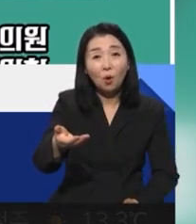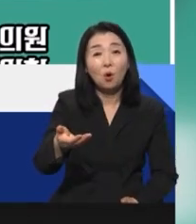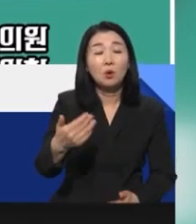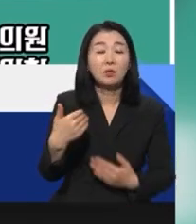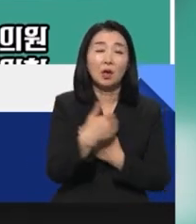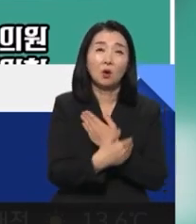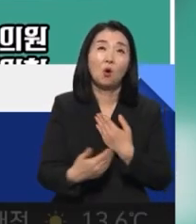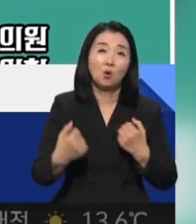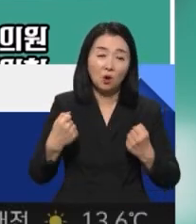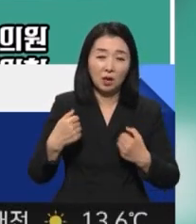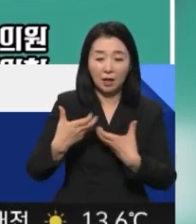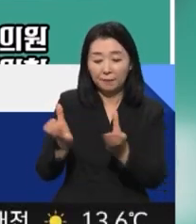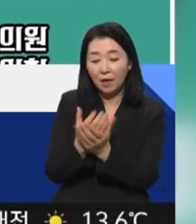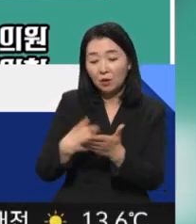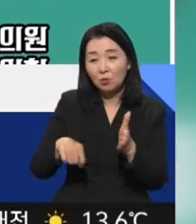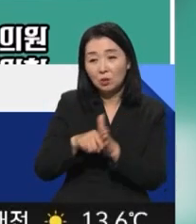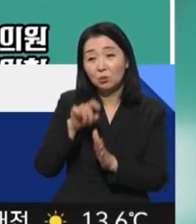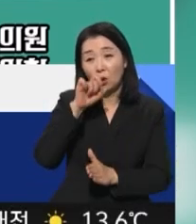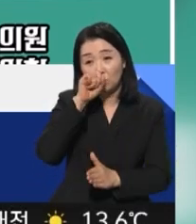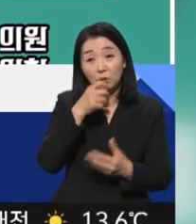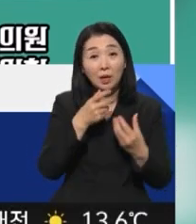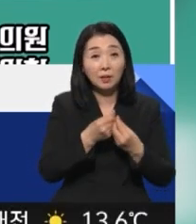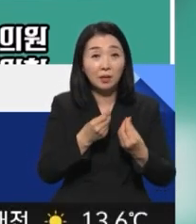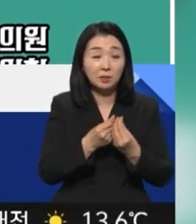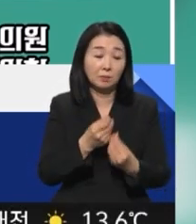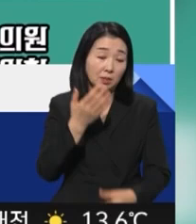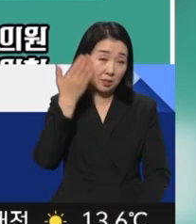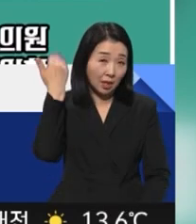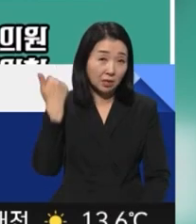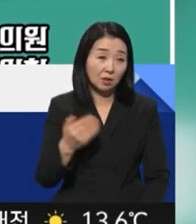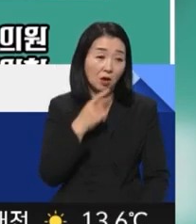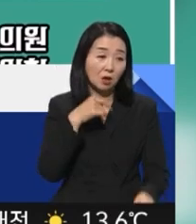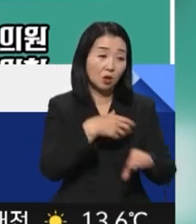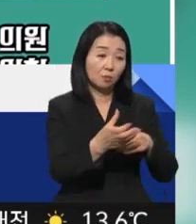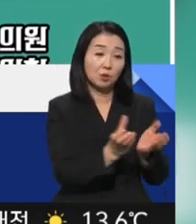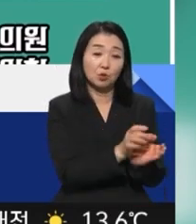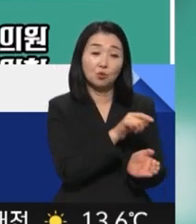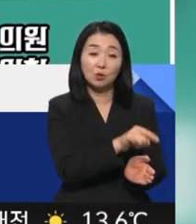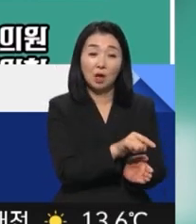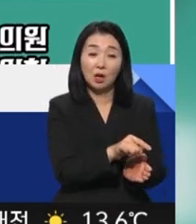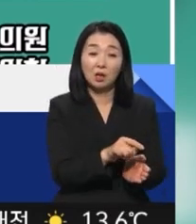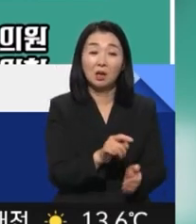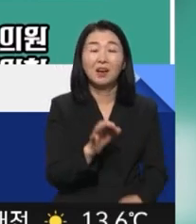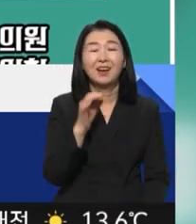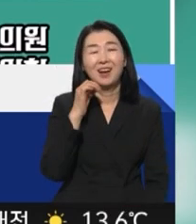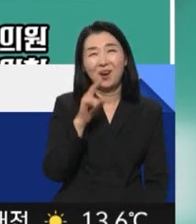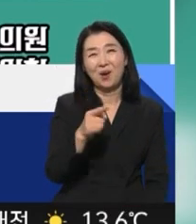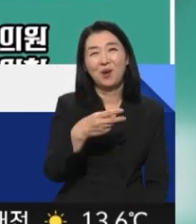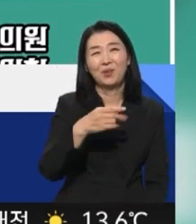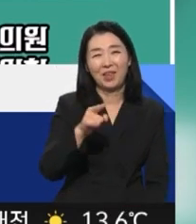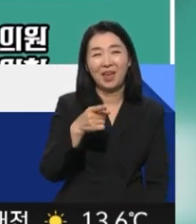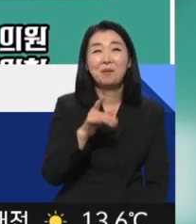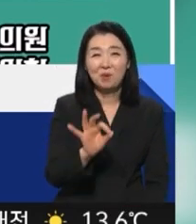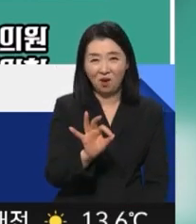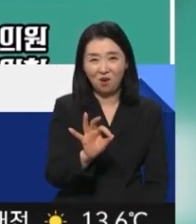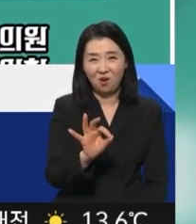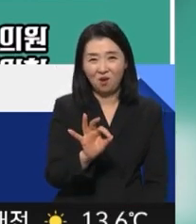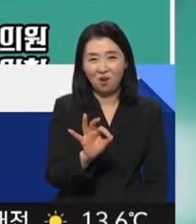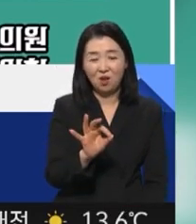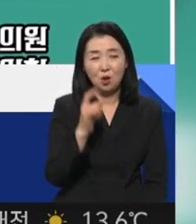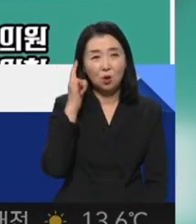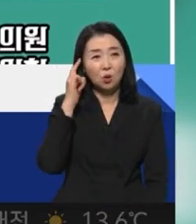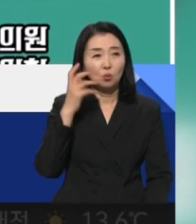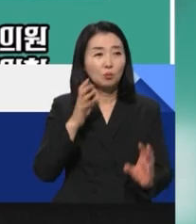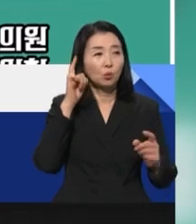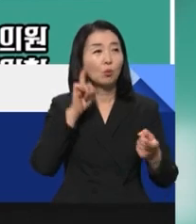건강한 당을 위해서 좋다. 비유를 들자면 예전에 민주당은 고대명이라고 그랬지 않습니까? 국민들도 거기에 관심을